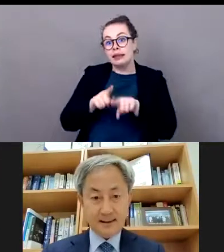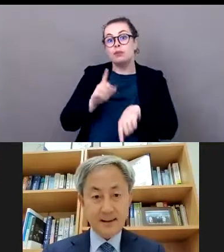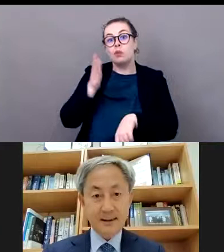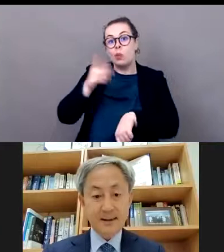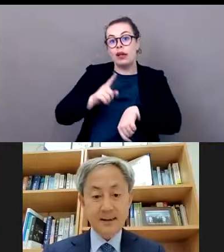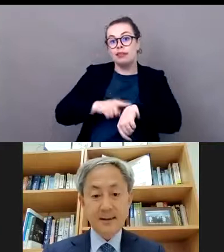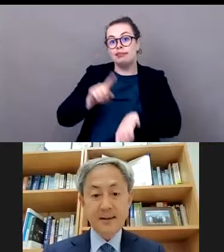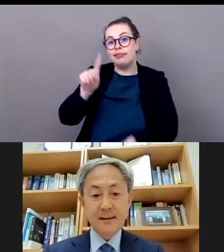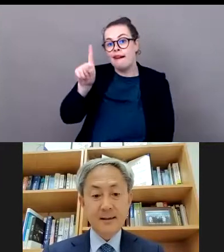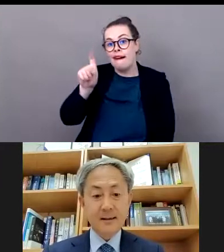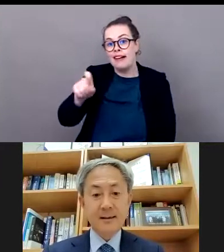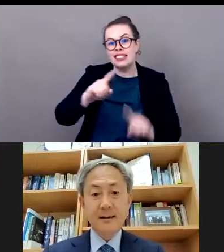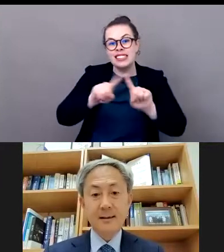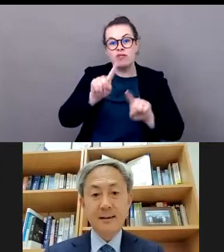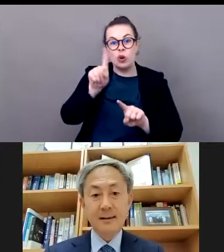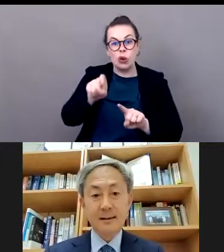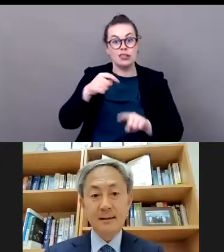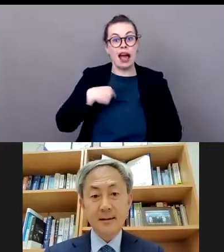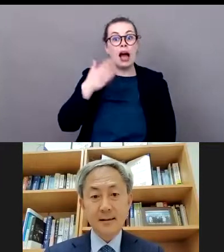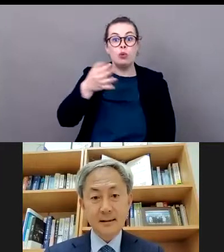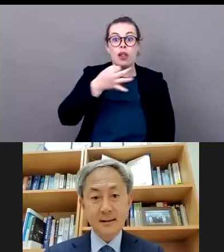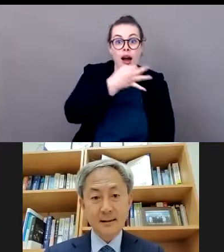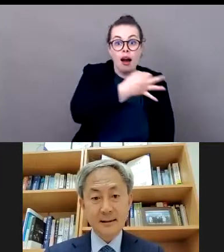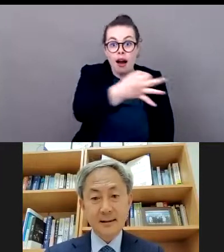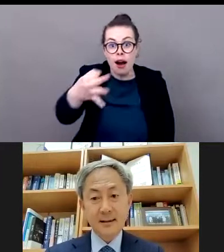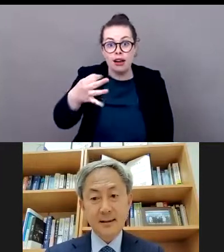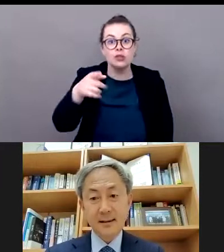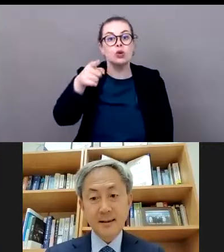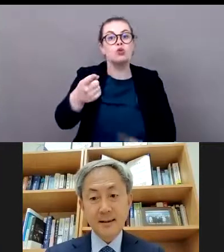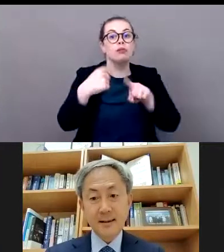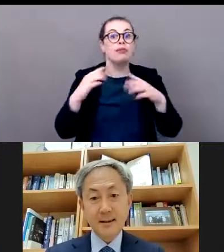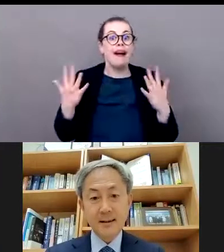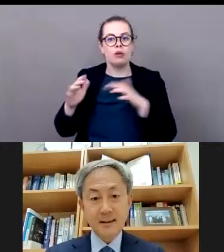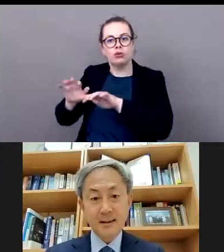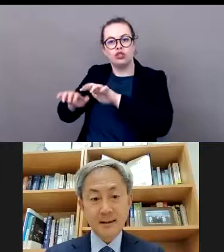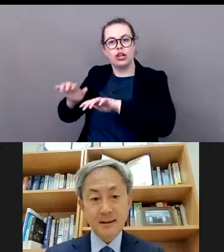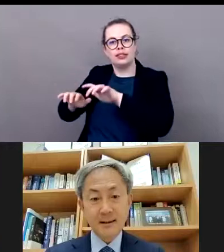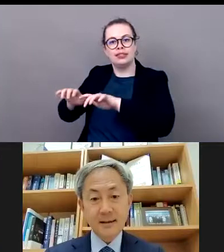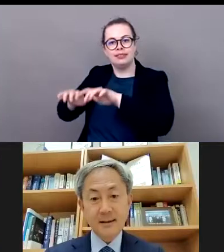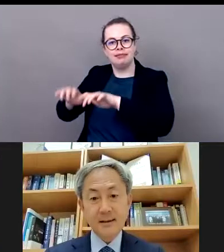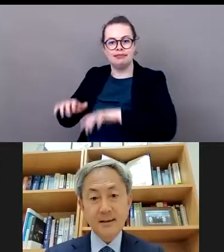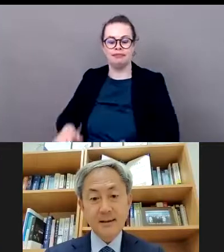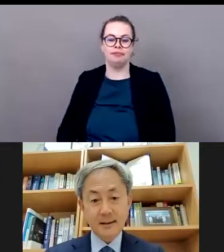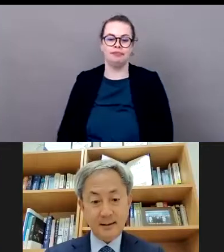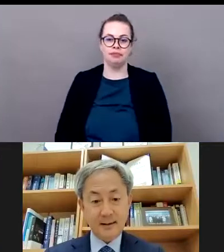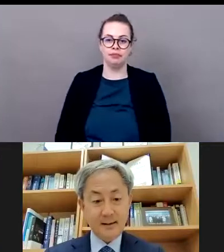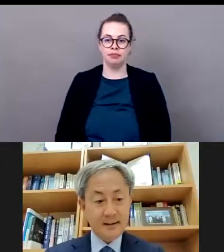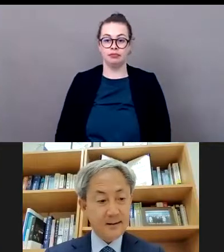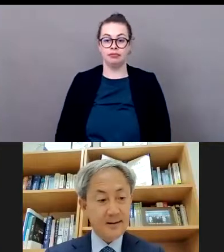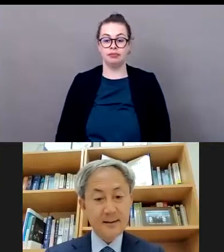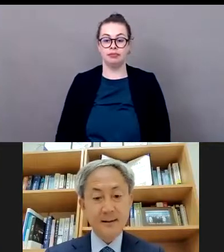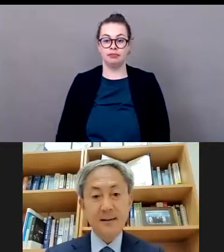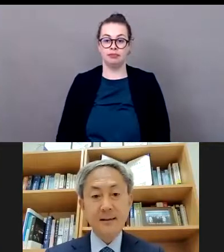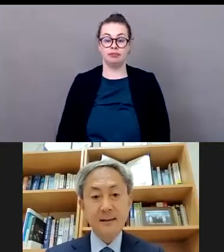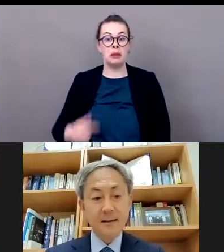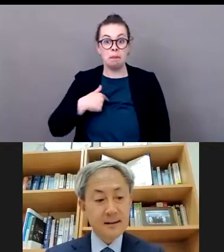nous allons également vous poser des questions auxquelles vous pourrez répondre en utilisant le chat. Alors, je ne vais pas répéter ce